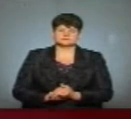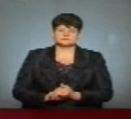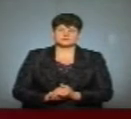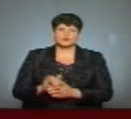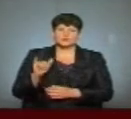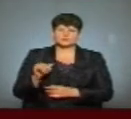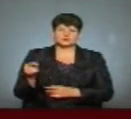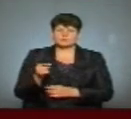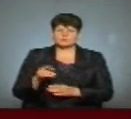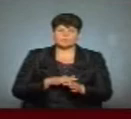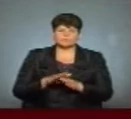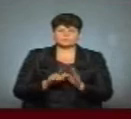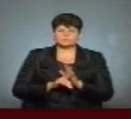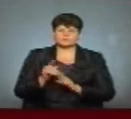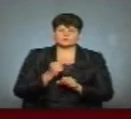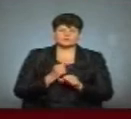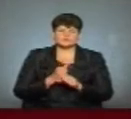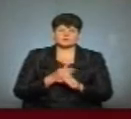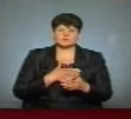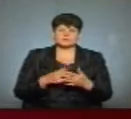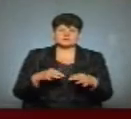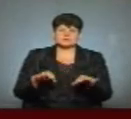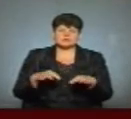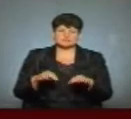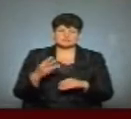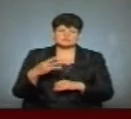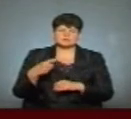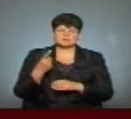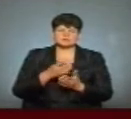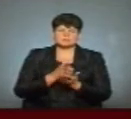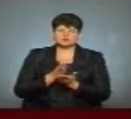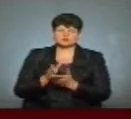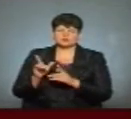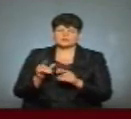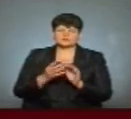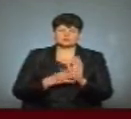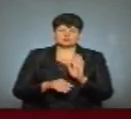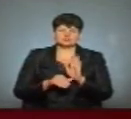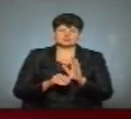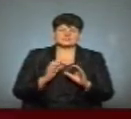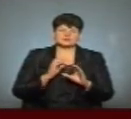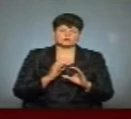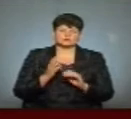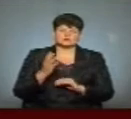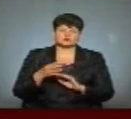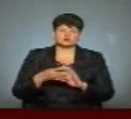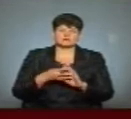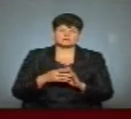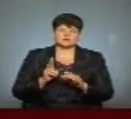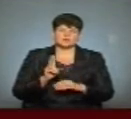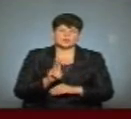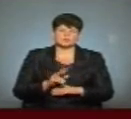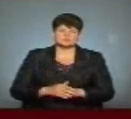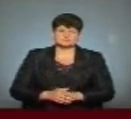У Тернополі повністю запрацював громадський транспорт. На 31 маршрут виїхали 96 автобусів і 49